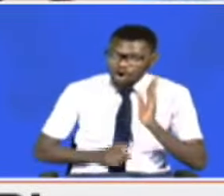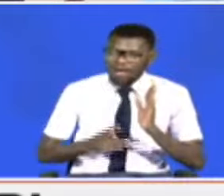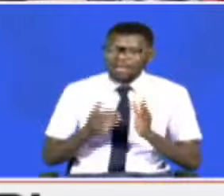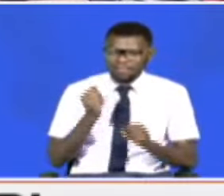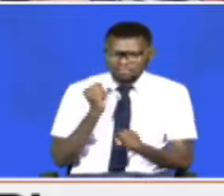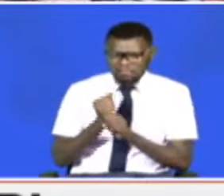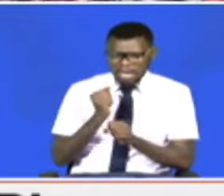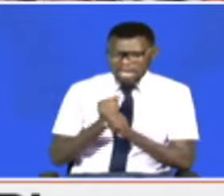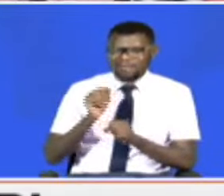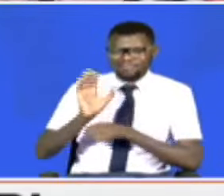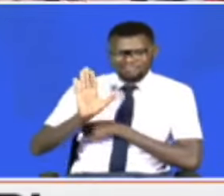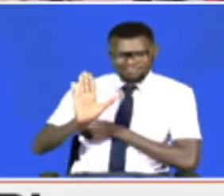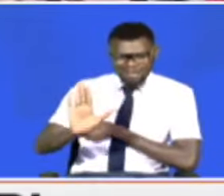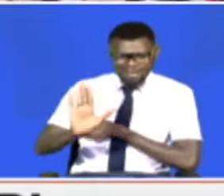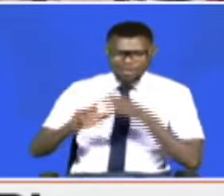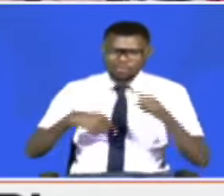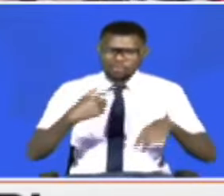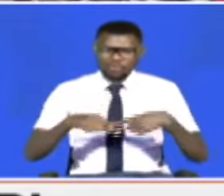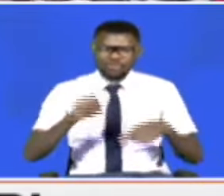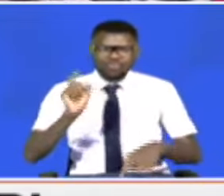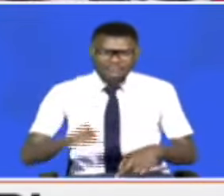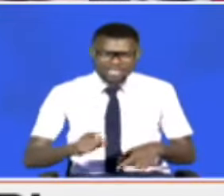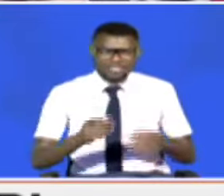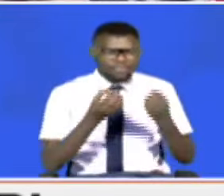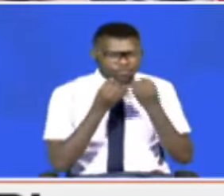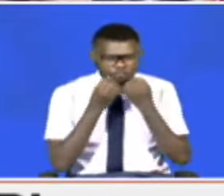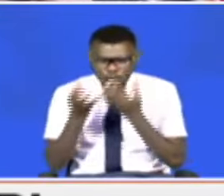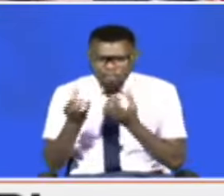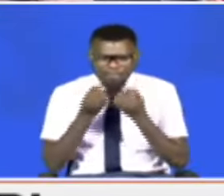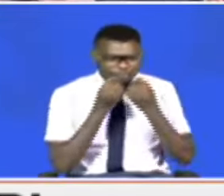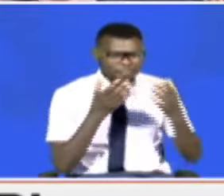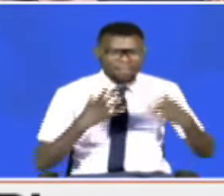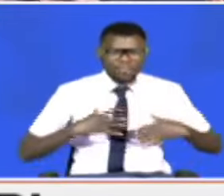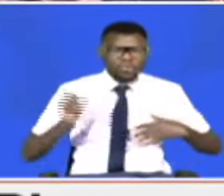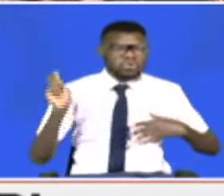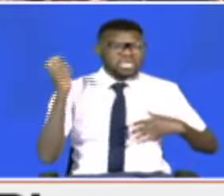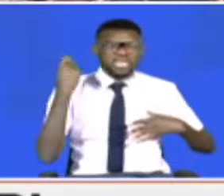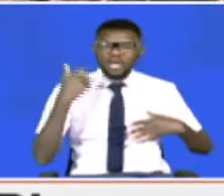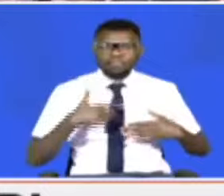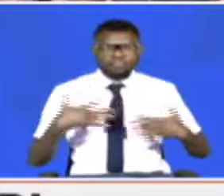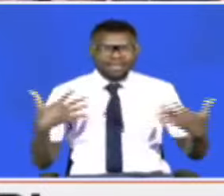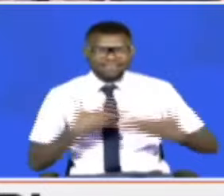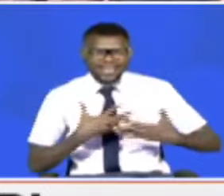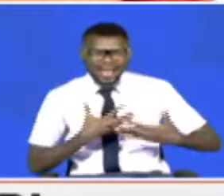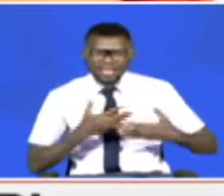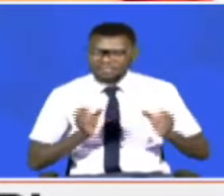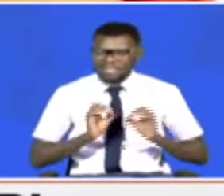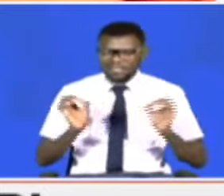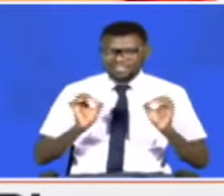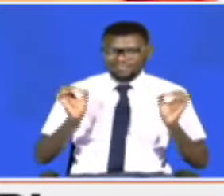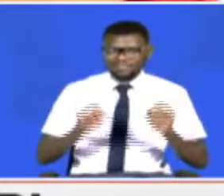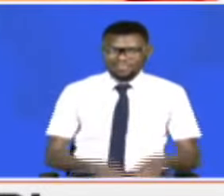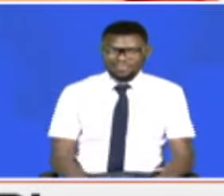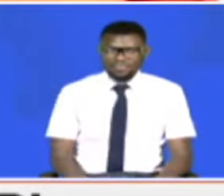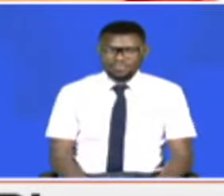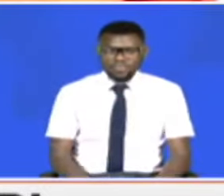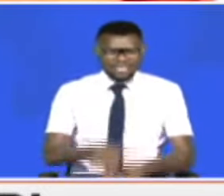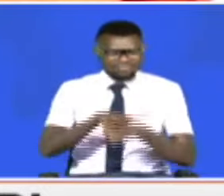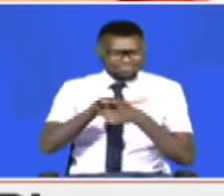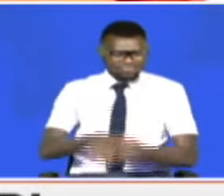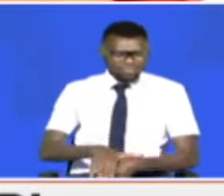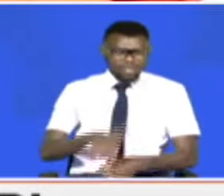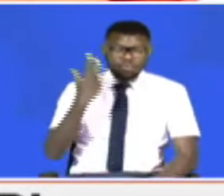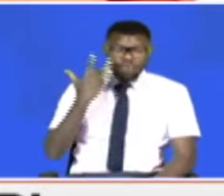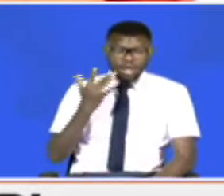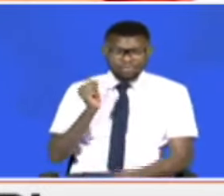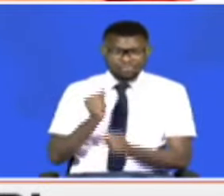kutekeleza wajibu wao wa kujuza Wakenya kila kinachoendelea nchini bila uoga wala mapendeleo. Kwa nini tukandamizwe? Na